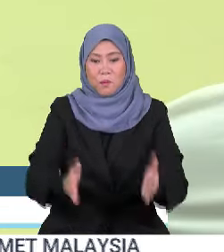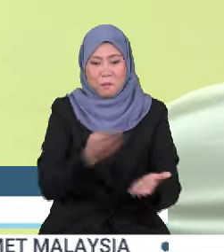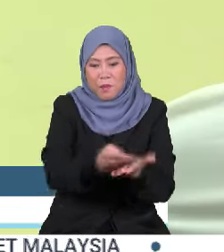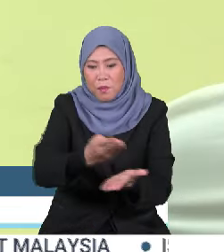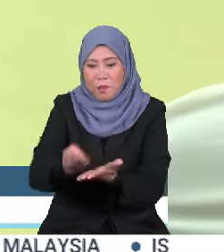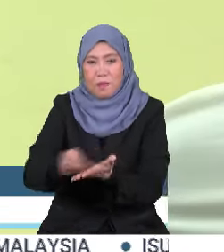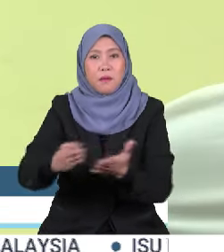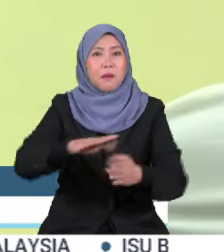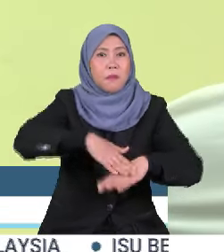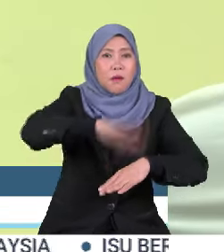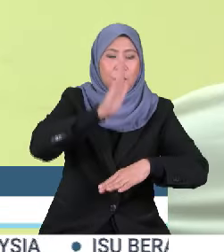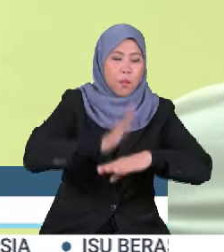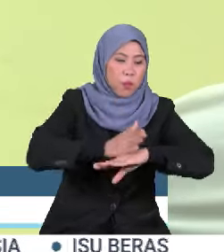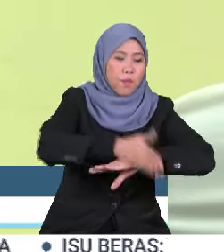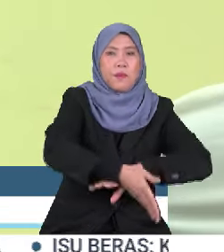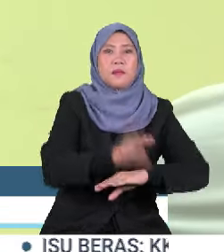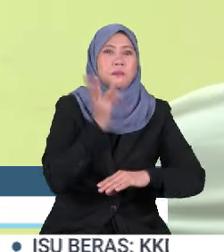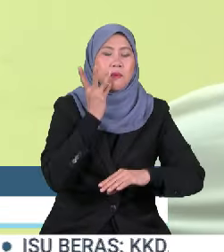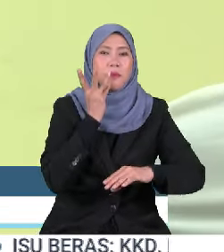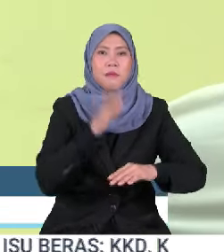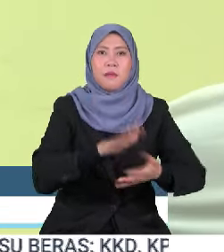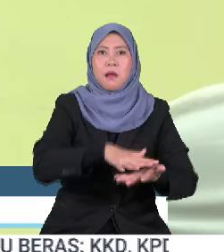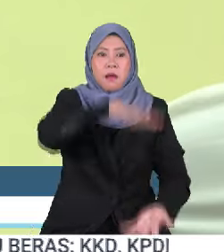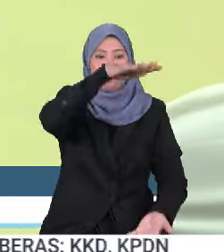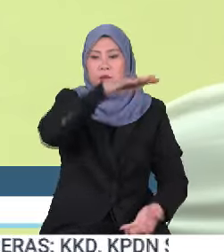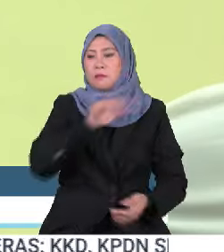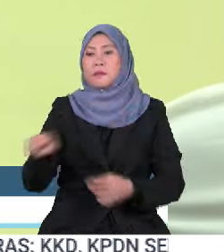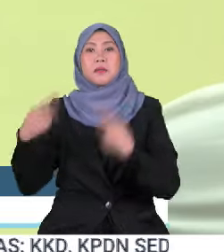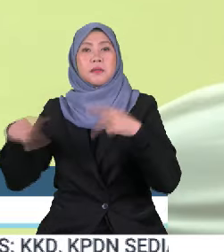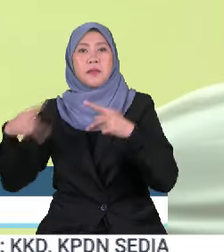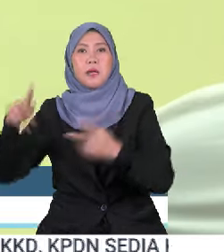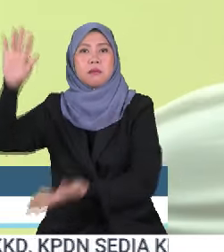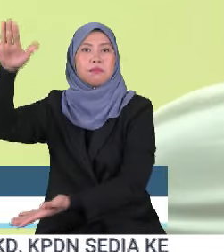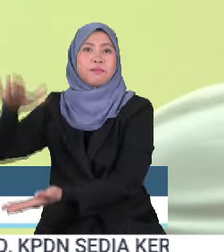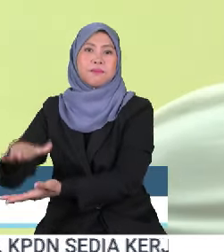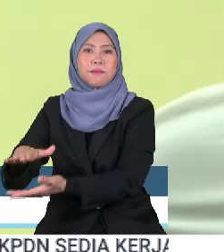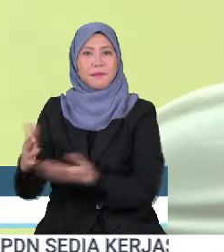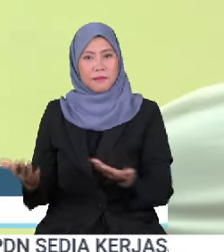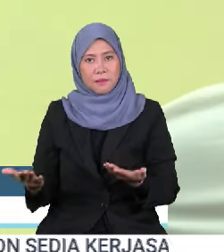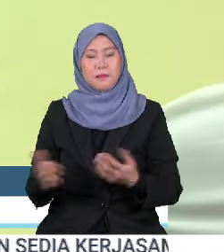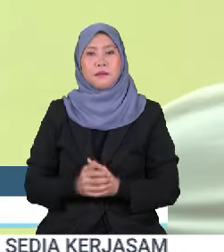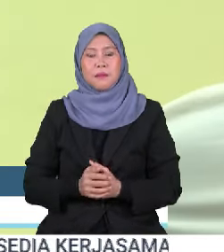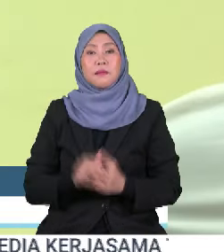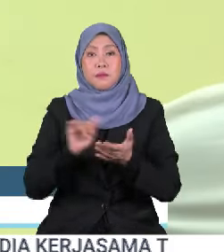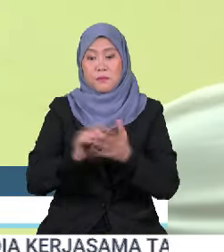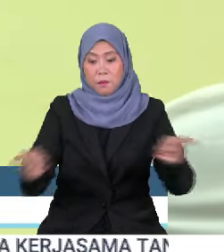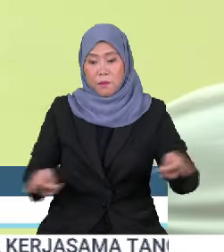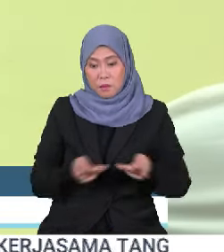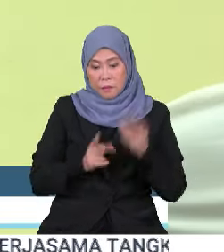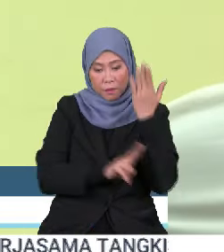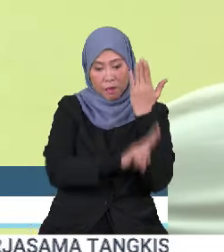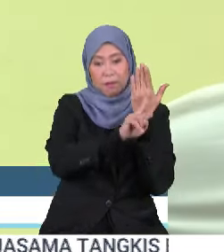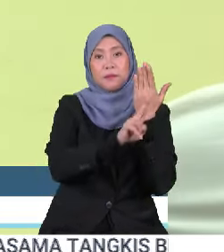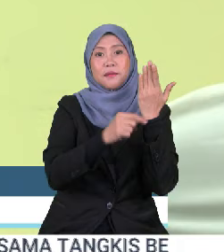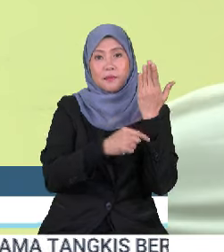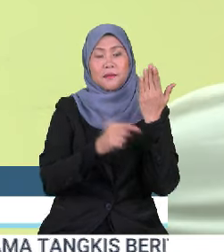mulalah kan membeli lebih dan sebagainya. Itu pun salah satu sebab mengapa berkurang. Tapi sekarang ni kita di di kawasan utara pun